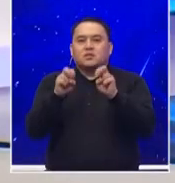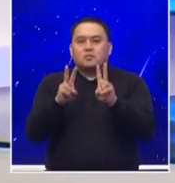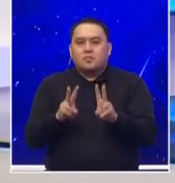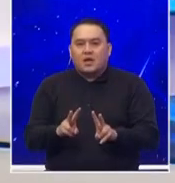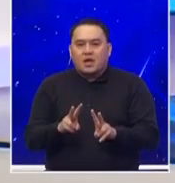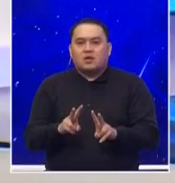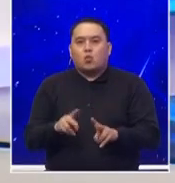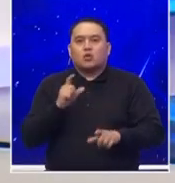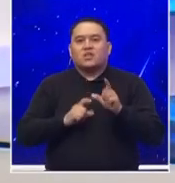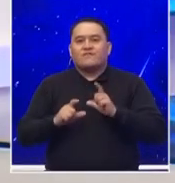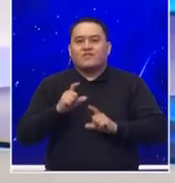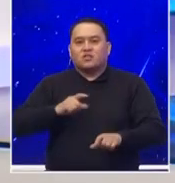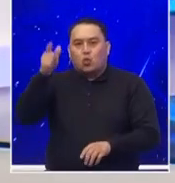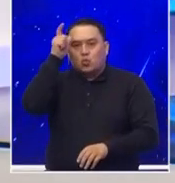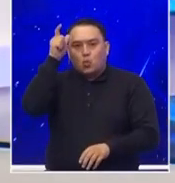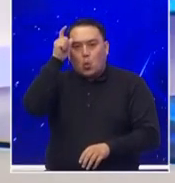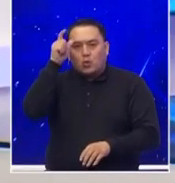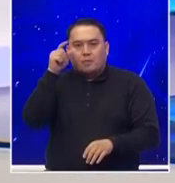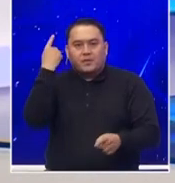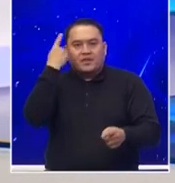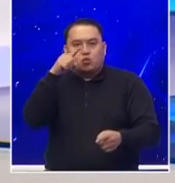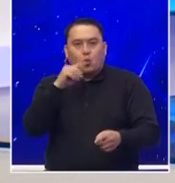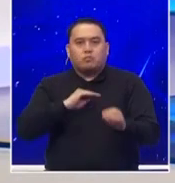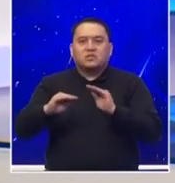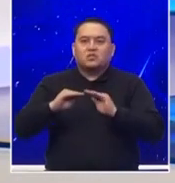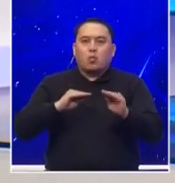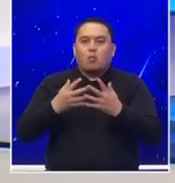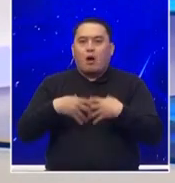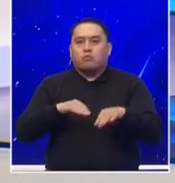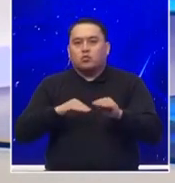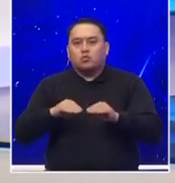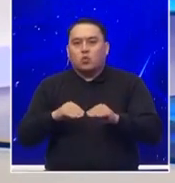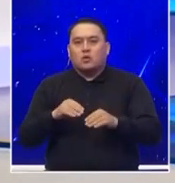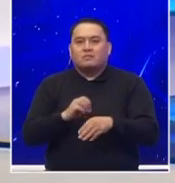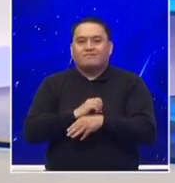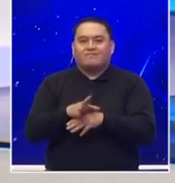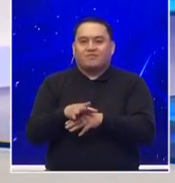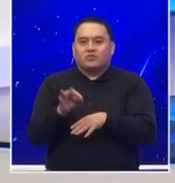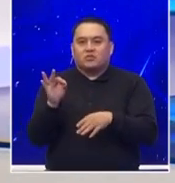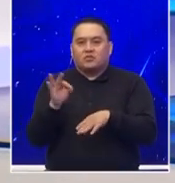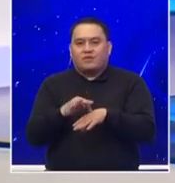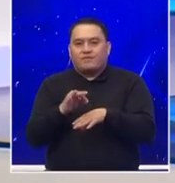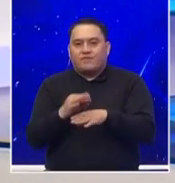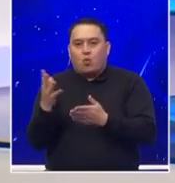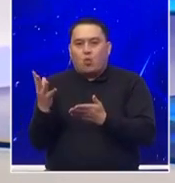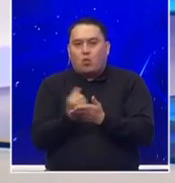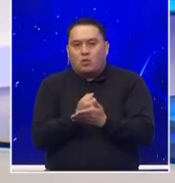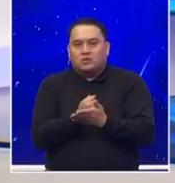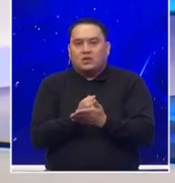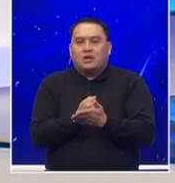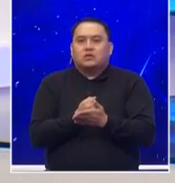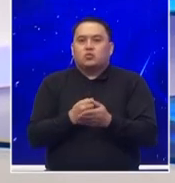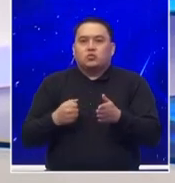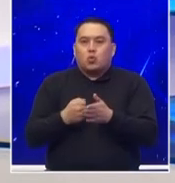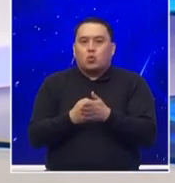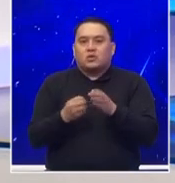Специалисты Билькентского университета в Турции разработали прибор, который способен диагностировать коронавирусную инфекцию